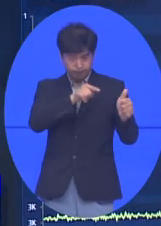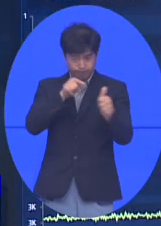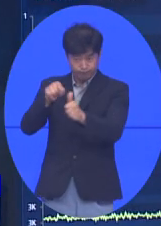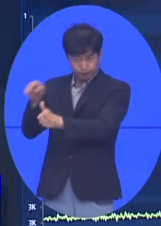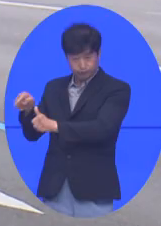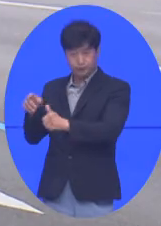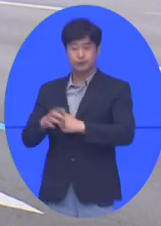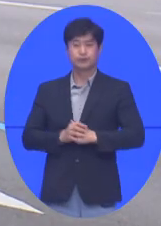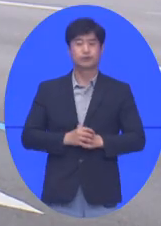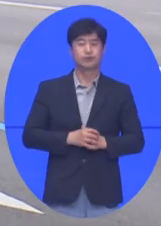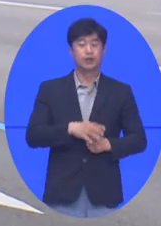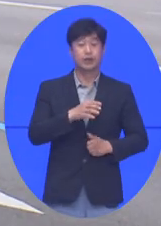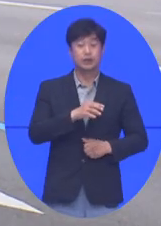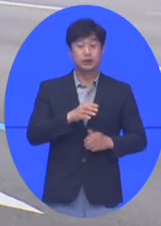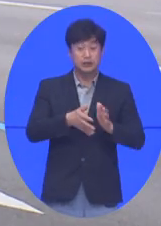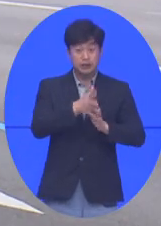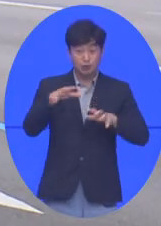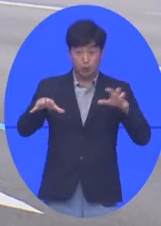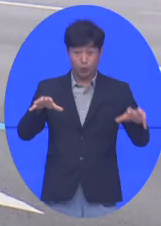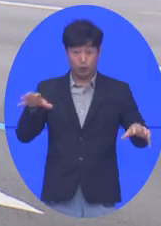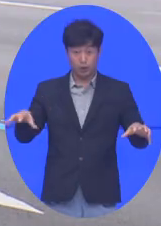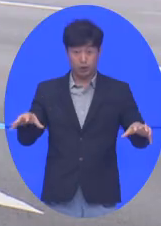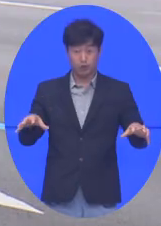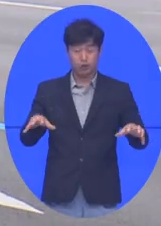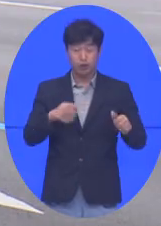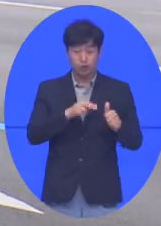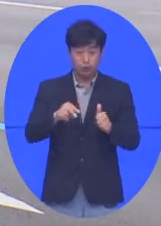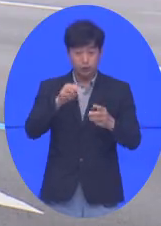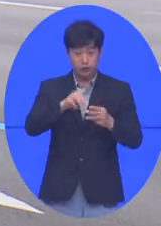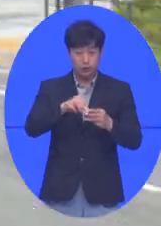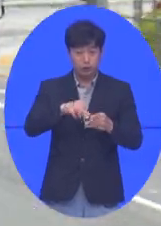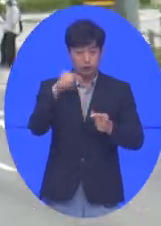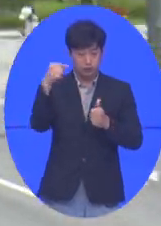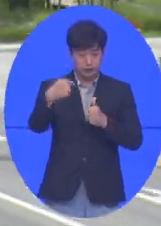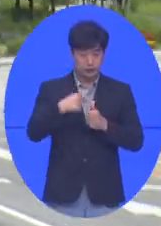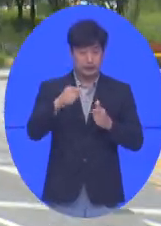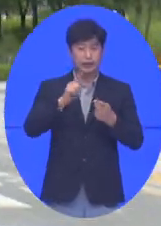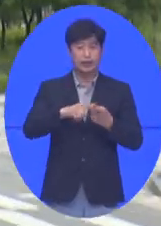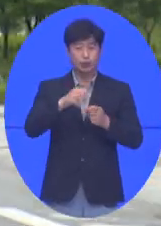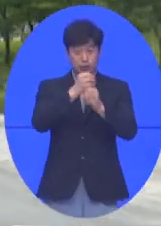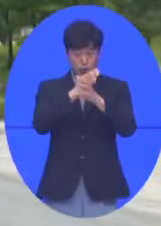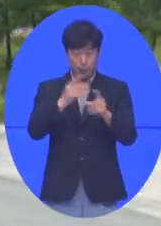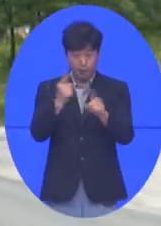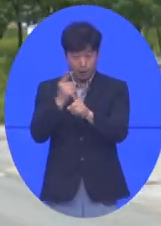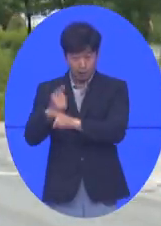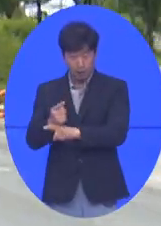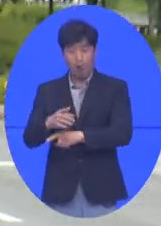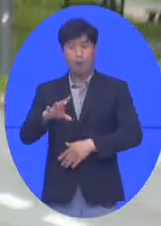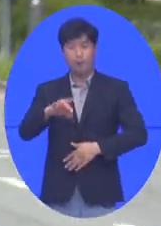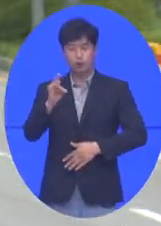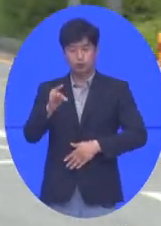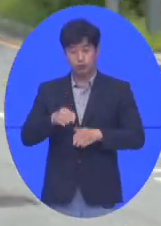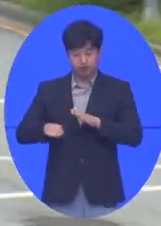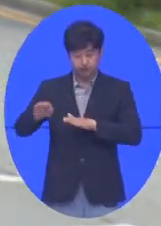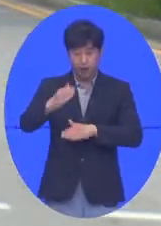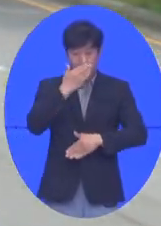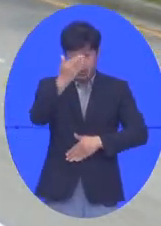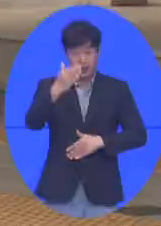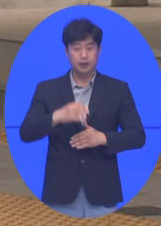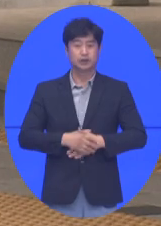내립니다. 각 시군은 경기도 교통정보센터의 지시에 맞게 신호를 제어해 우선 신호를